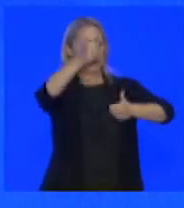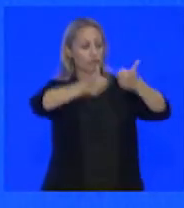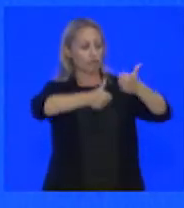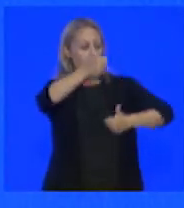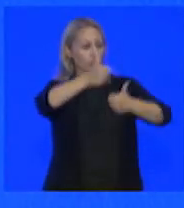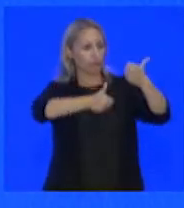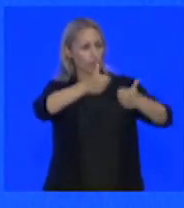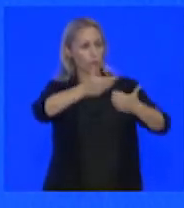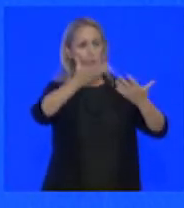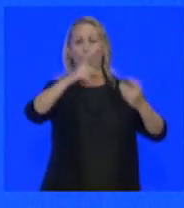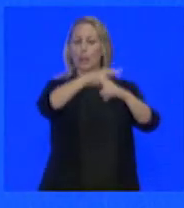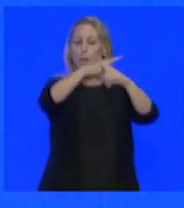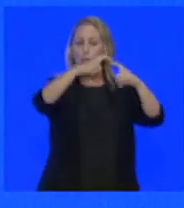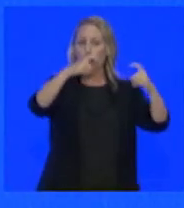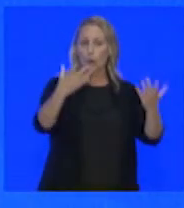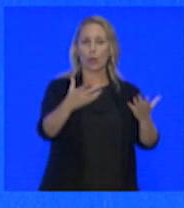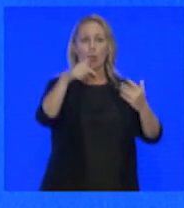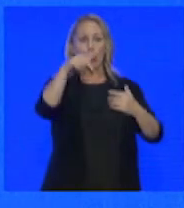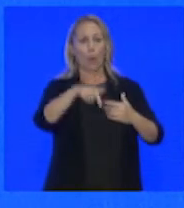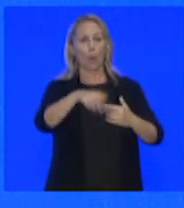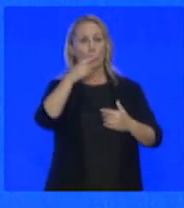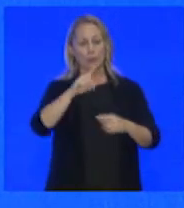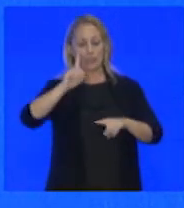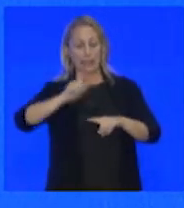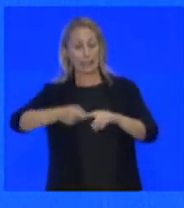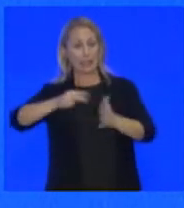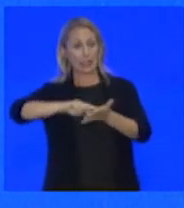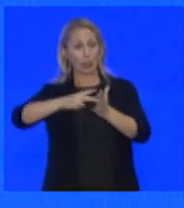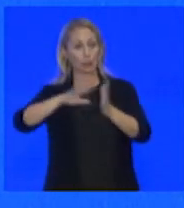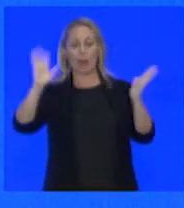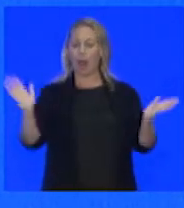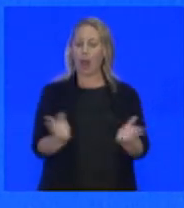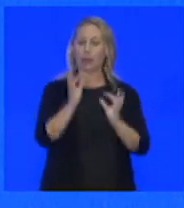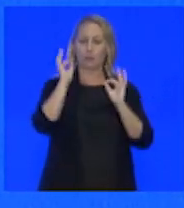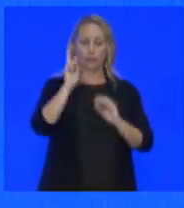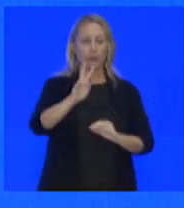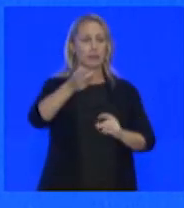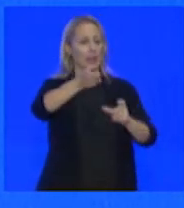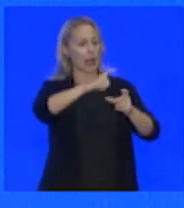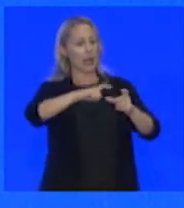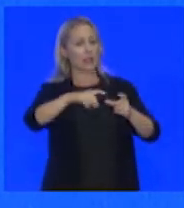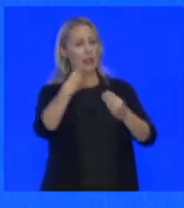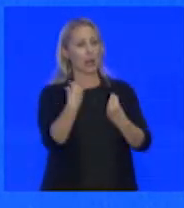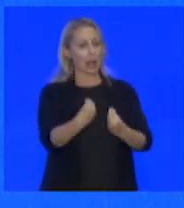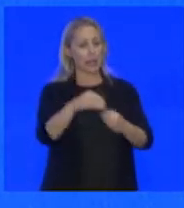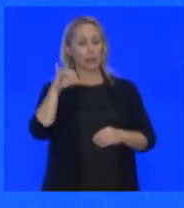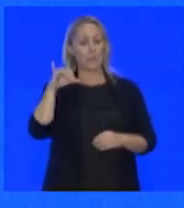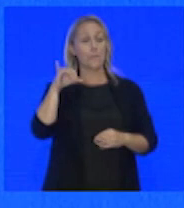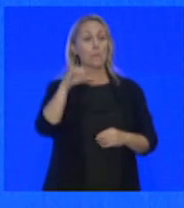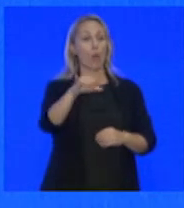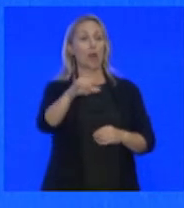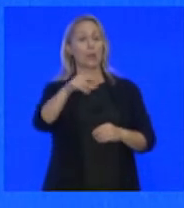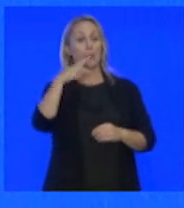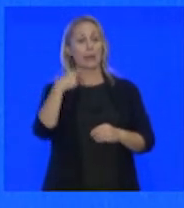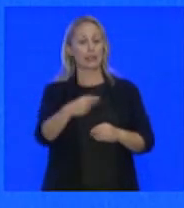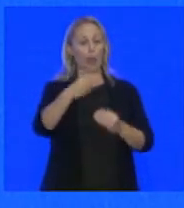εμπορεύσιμα προϊόντα, στα οποία υστερεί σημαντικά η ελληνική οικονομία, όποιος δημιουργεί καλές, μόνιμες, καλά